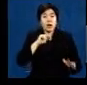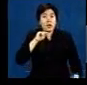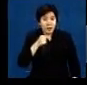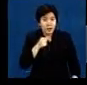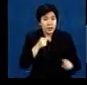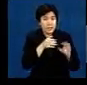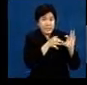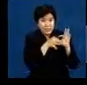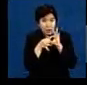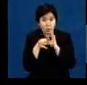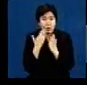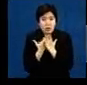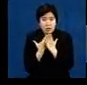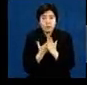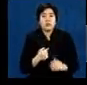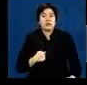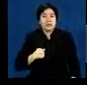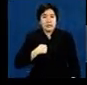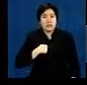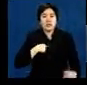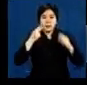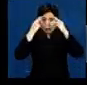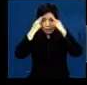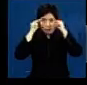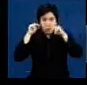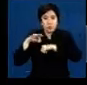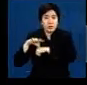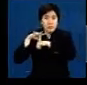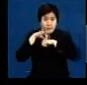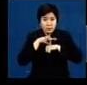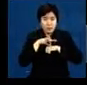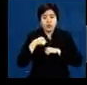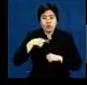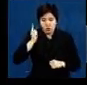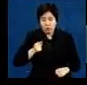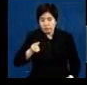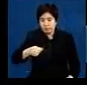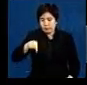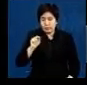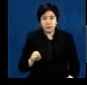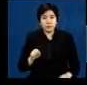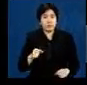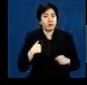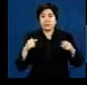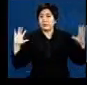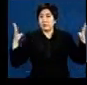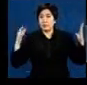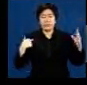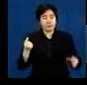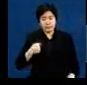งินดิฉันในฐานะนายกรัฐมนตรีต้องลงนามซึ่งดิฉันไม่เคยลงนามใดๆเล